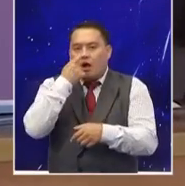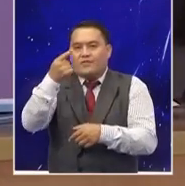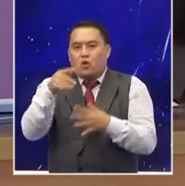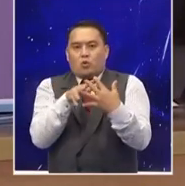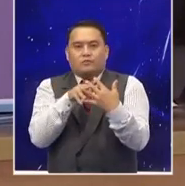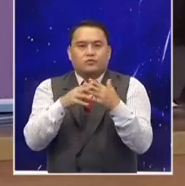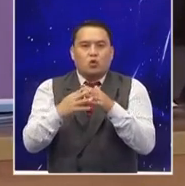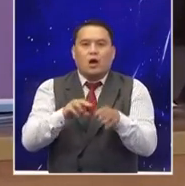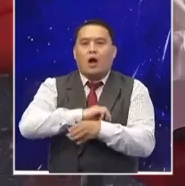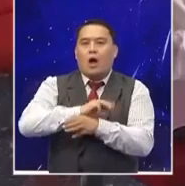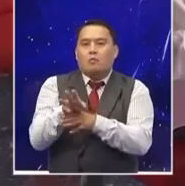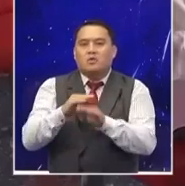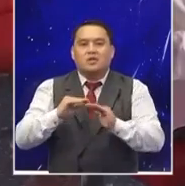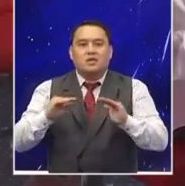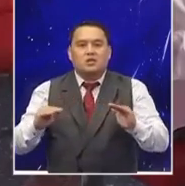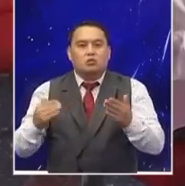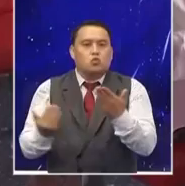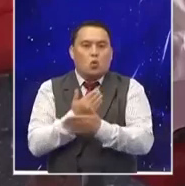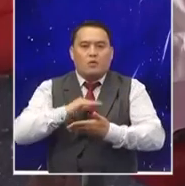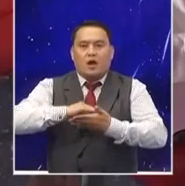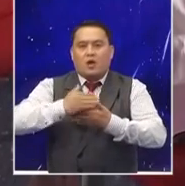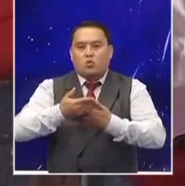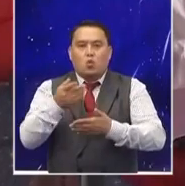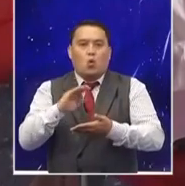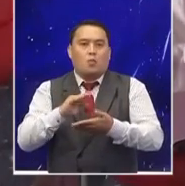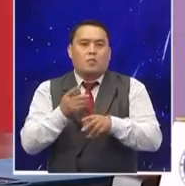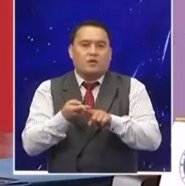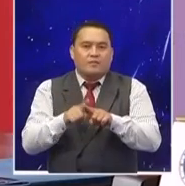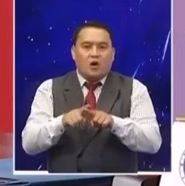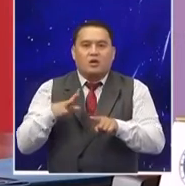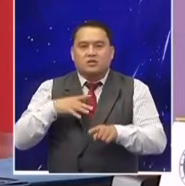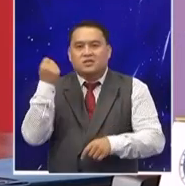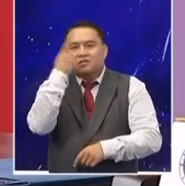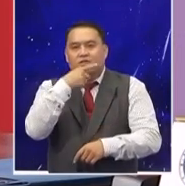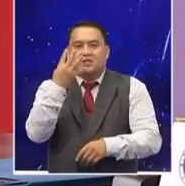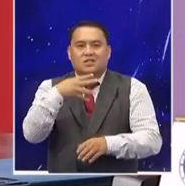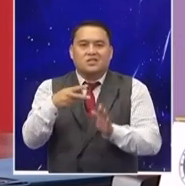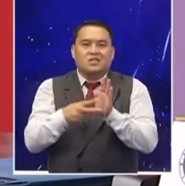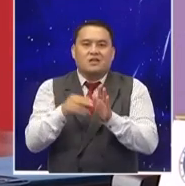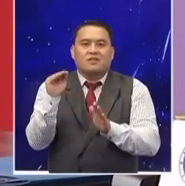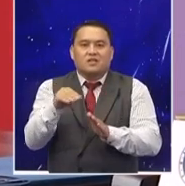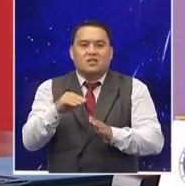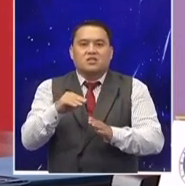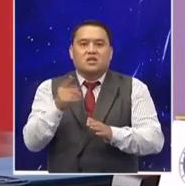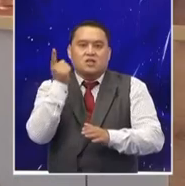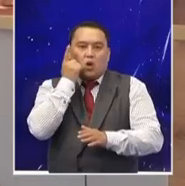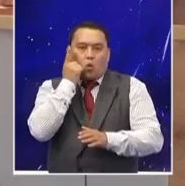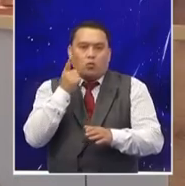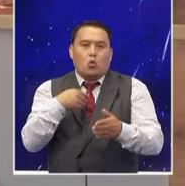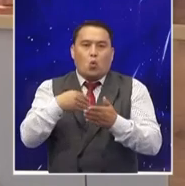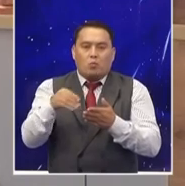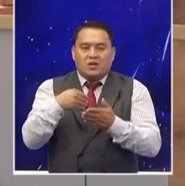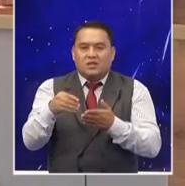населенные пункты и обеспечение детей современными компьютерами и ноутбуками как стало известно 39000 роутеров будет